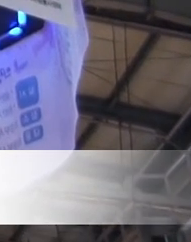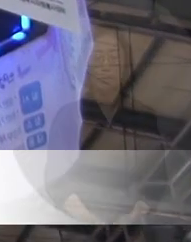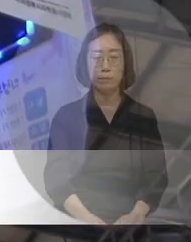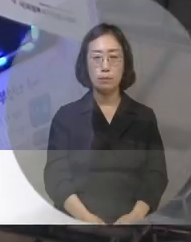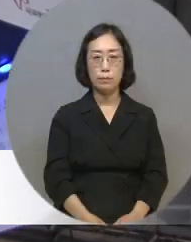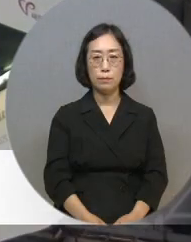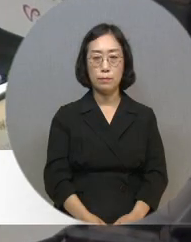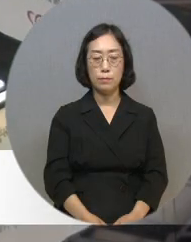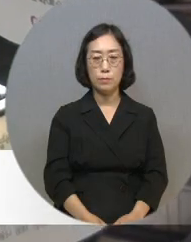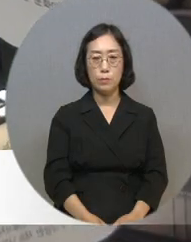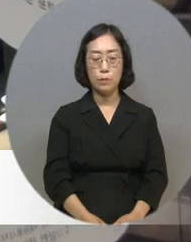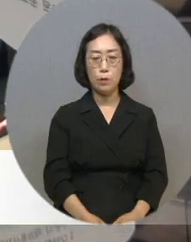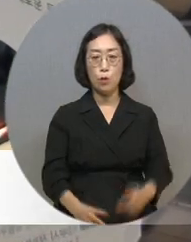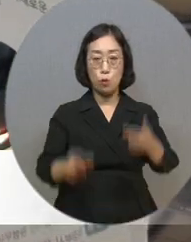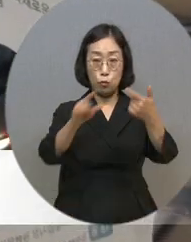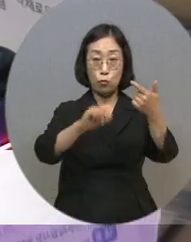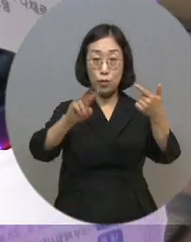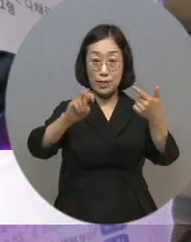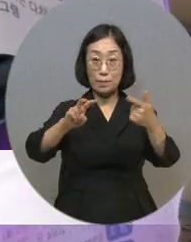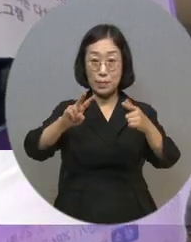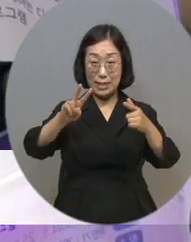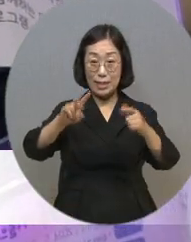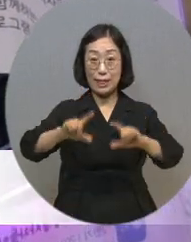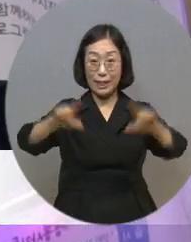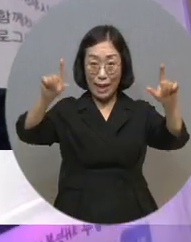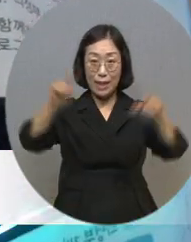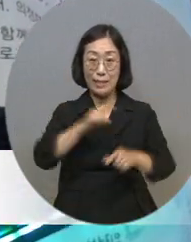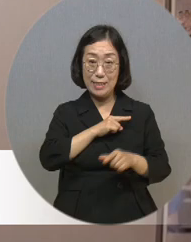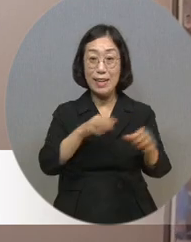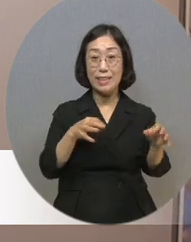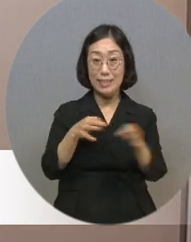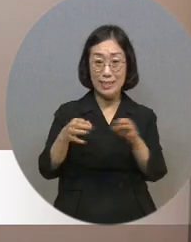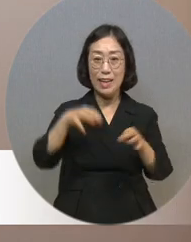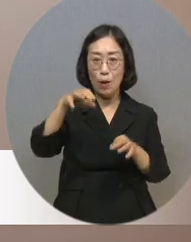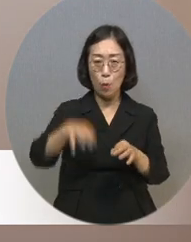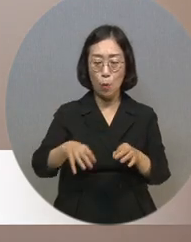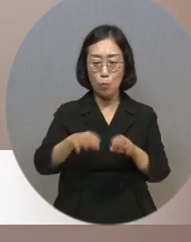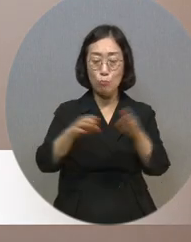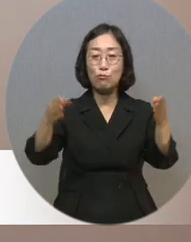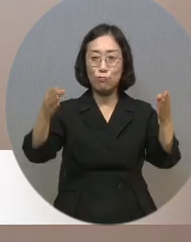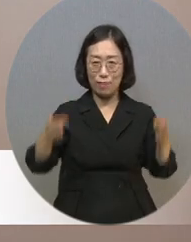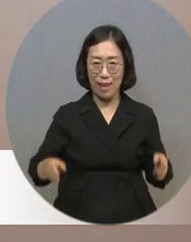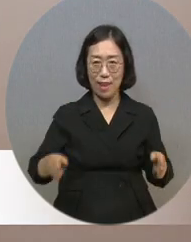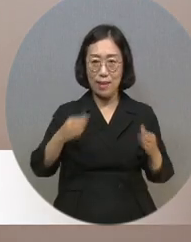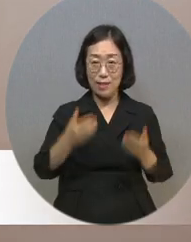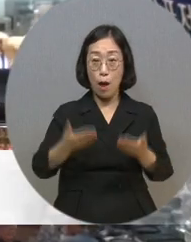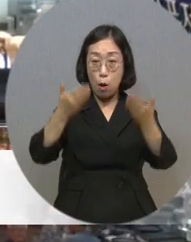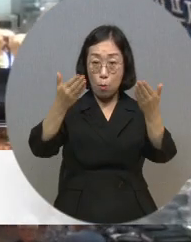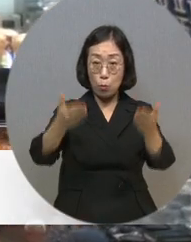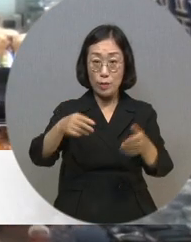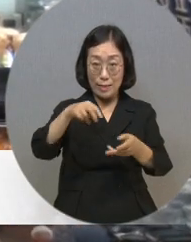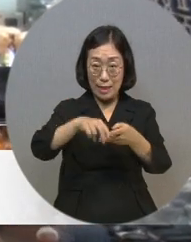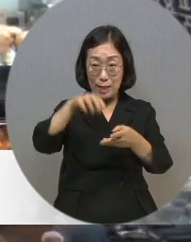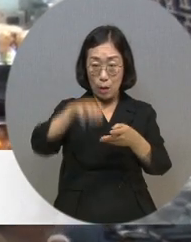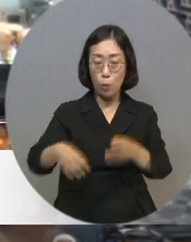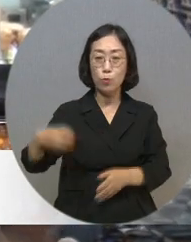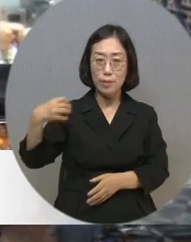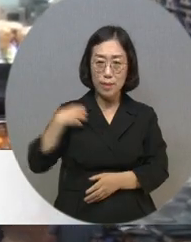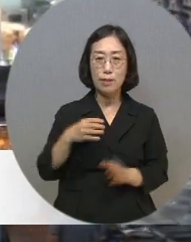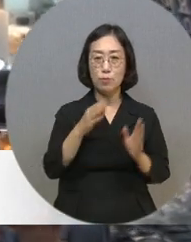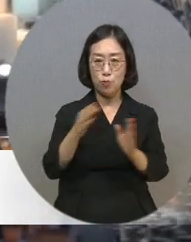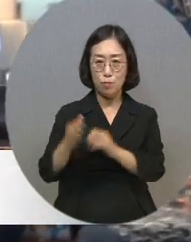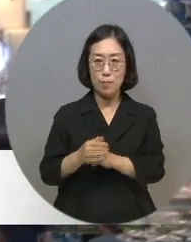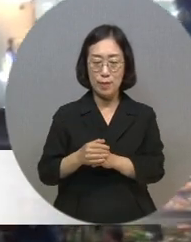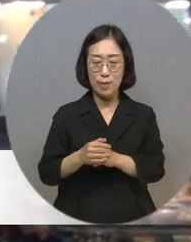지난달 22일 의정부시 전통시장인 제1시장 원형 무대입니다. 의정부시 자원봉사센터 주관 장바구니에 문화예술을